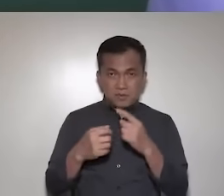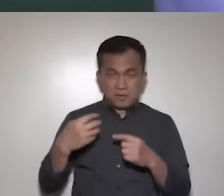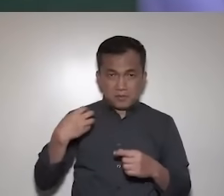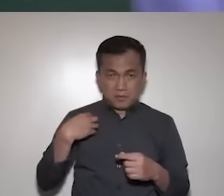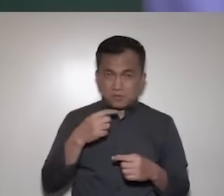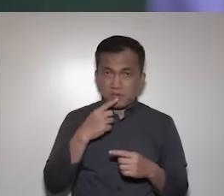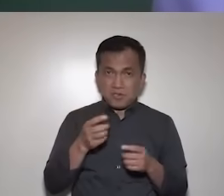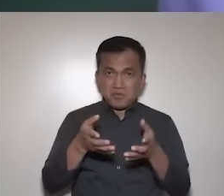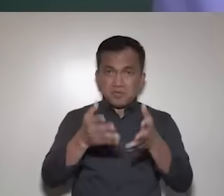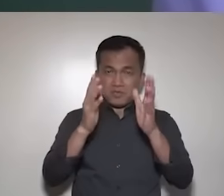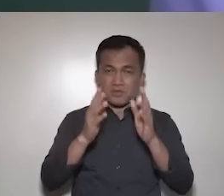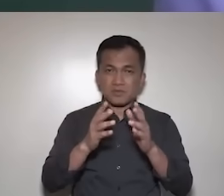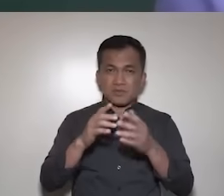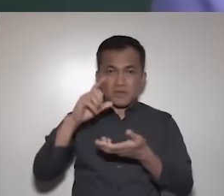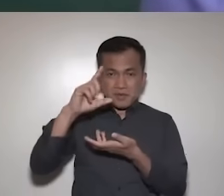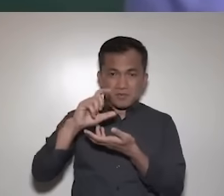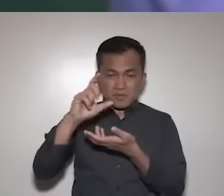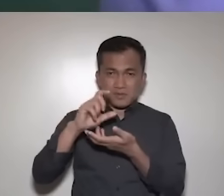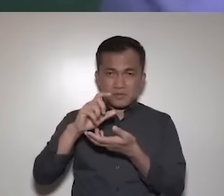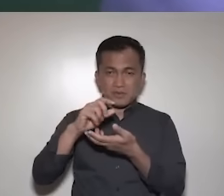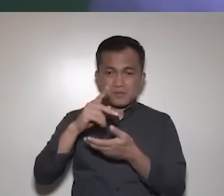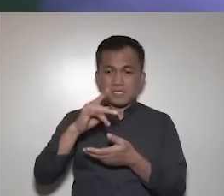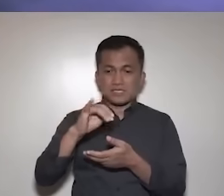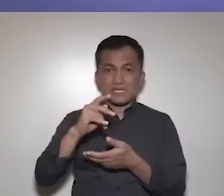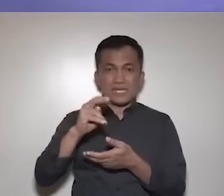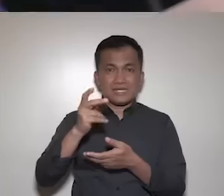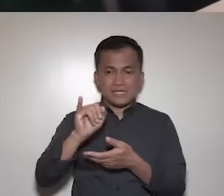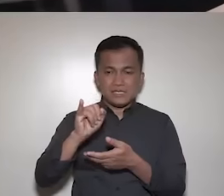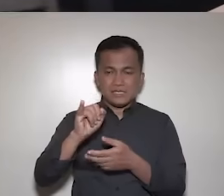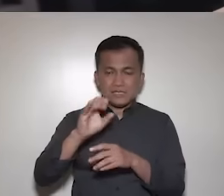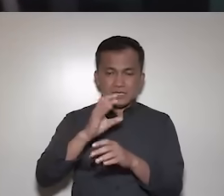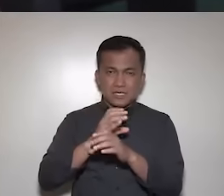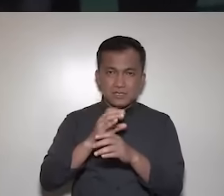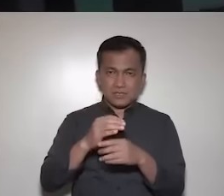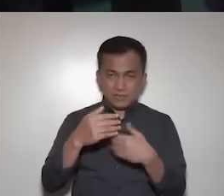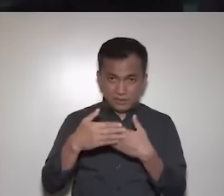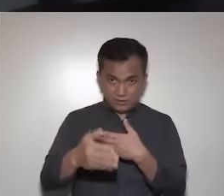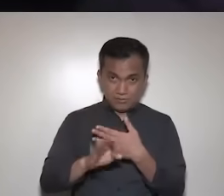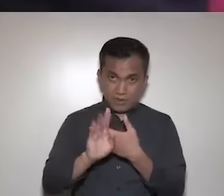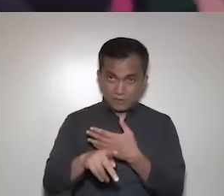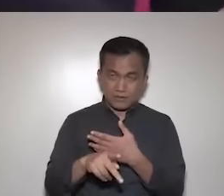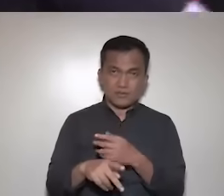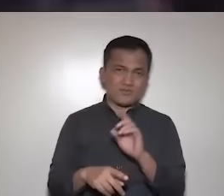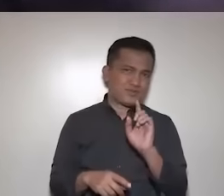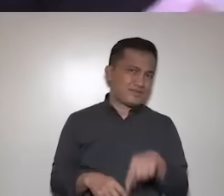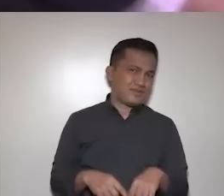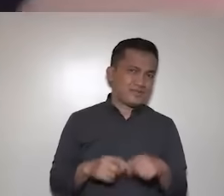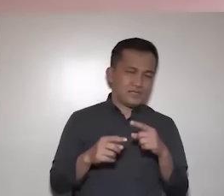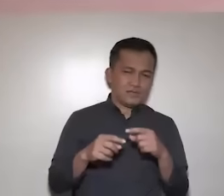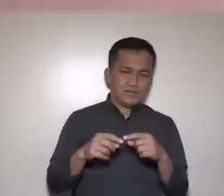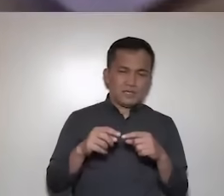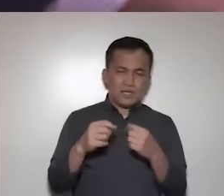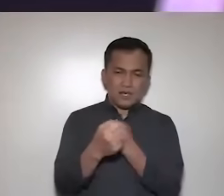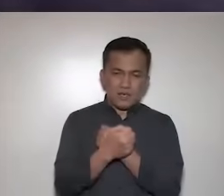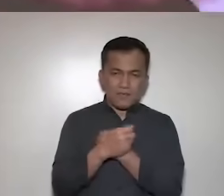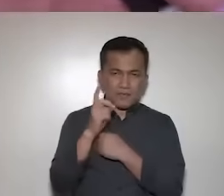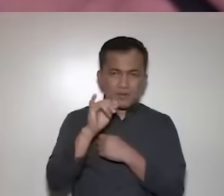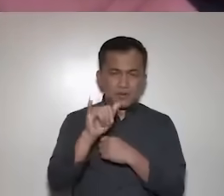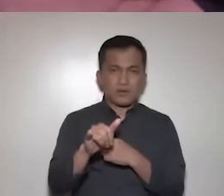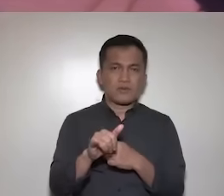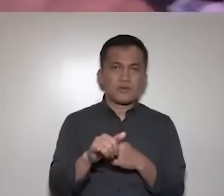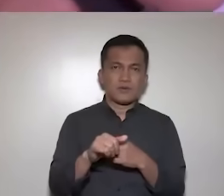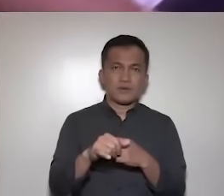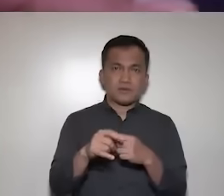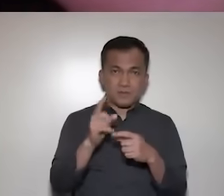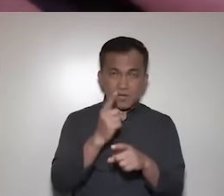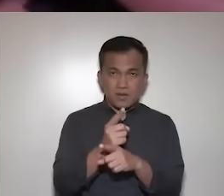nyo, sinabi, sige, magpa-picture ka dyan kay Pakistani sa loob ng kotse, tapos balik ka na. Pwede ba yan? Okay. Meron pa dito yung mga love forever. Ano ba to mga,